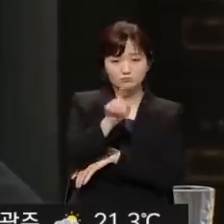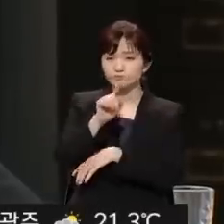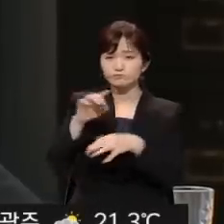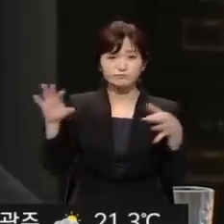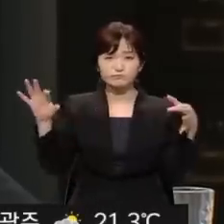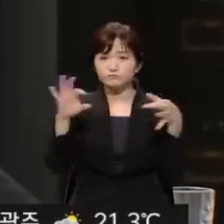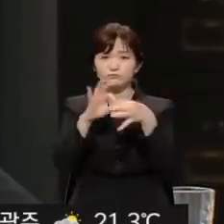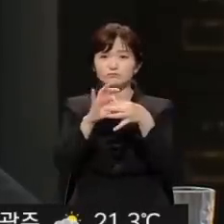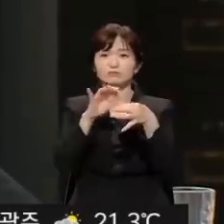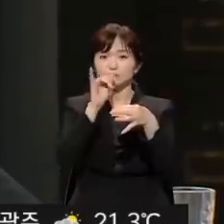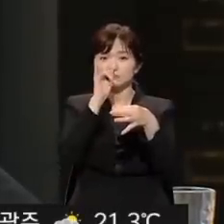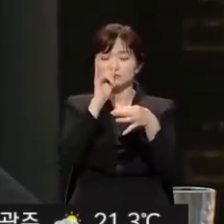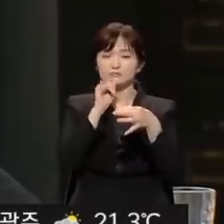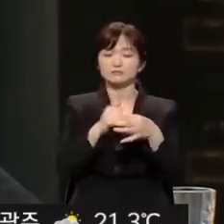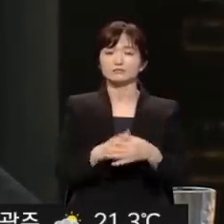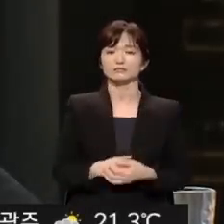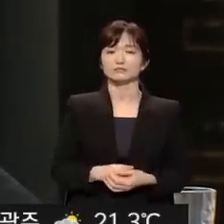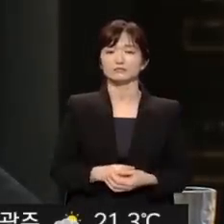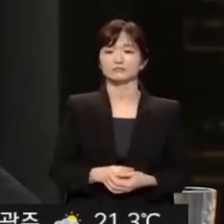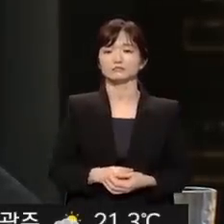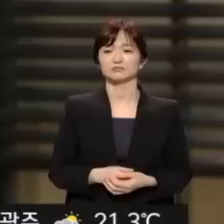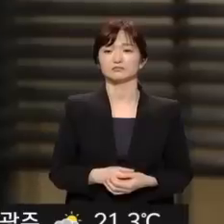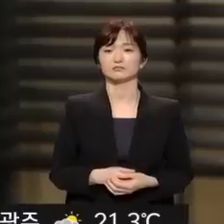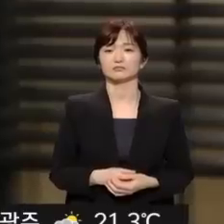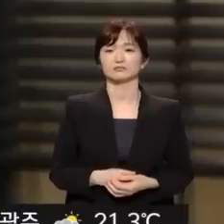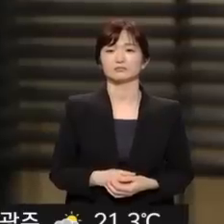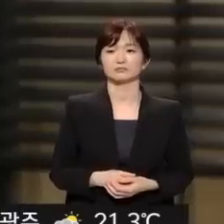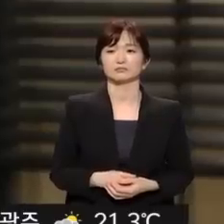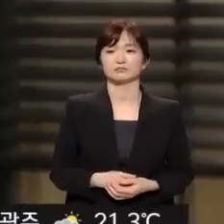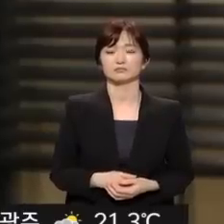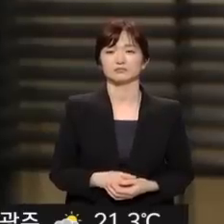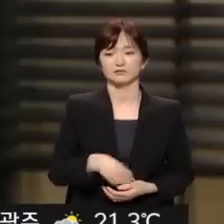뭐가 됐든 연결고리는 있는 거예요. 그렇죠. 그래서 이제 경찰은 당연히